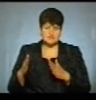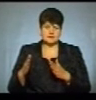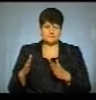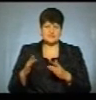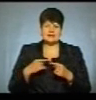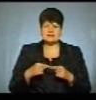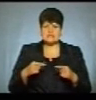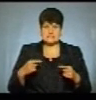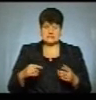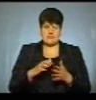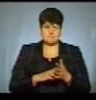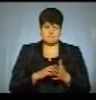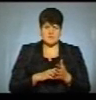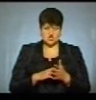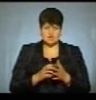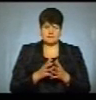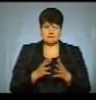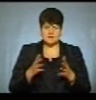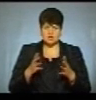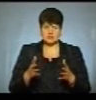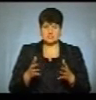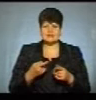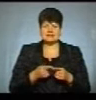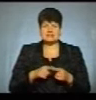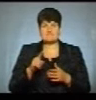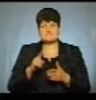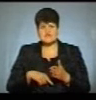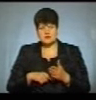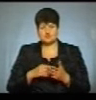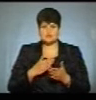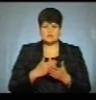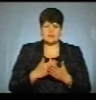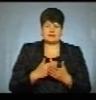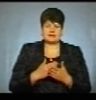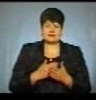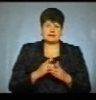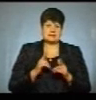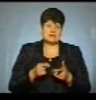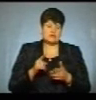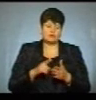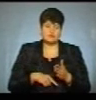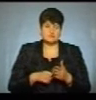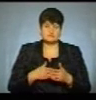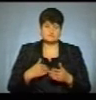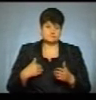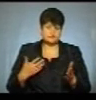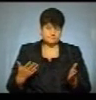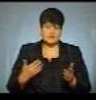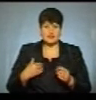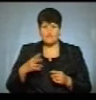з різних причин, більшість це і віруючі, якісь зіновірувань, я вважаю, що